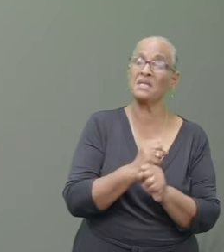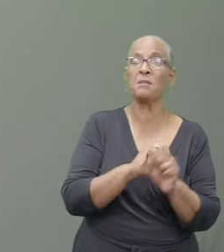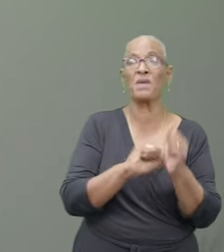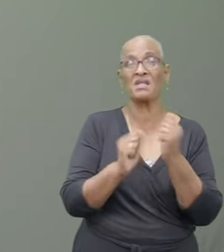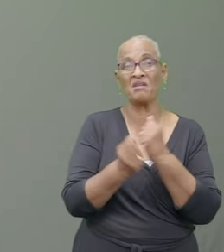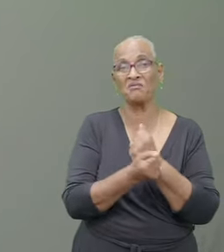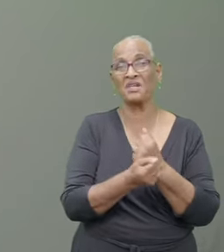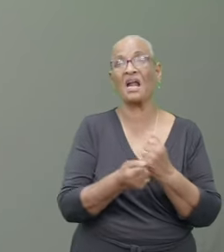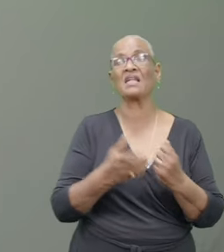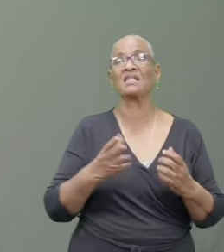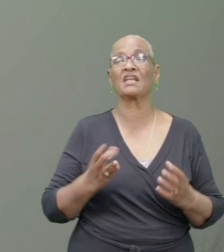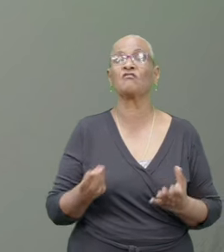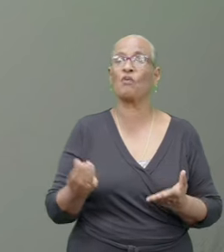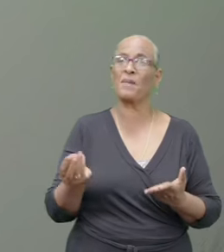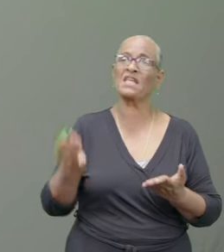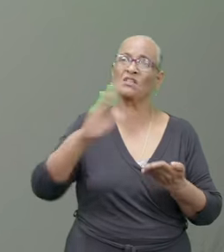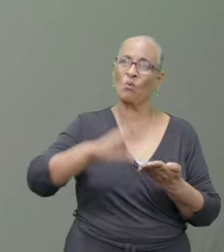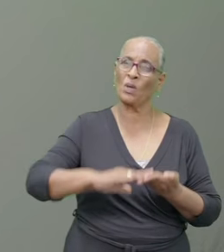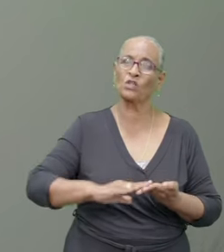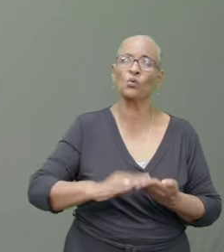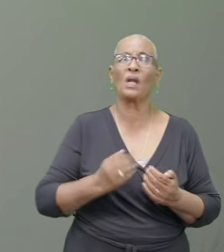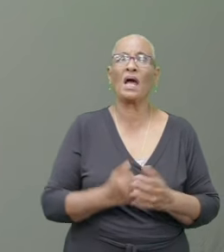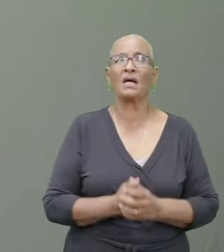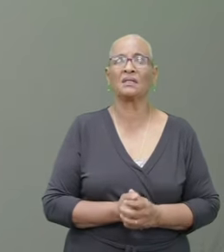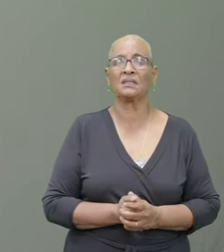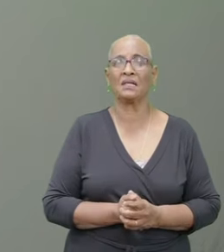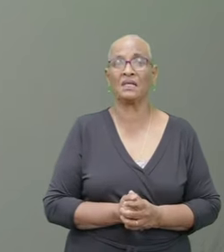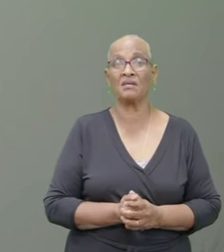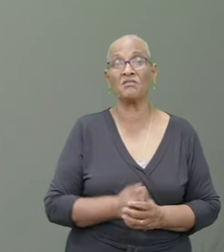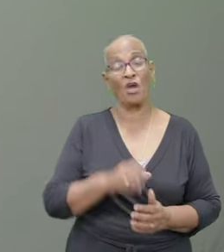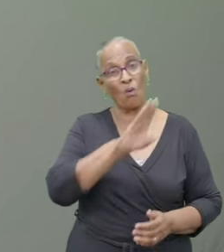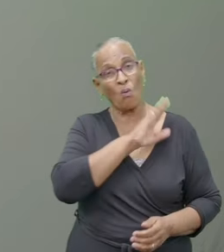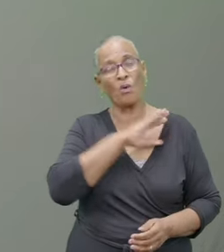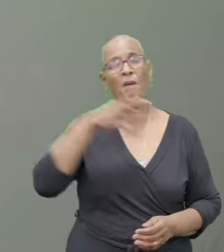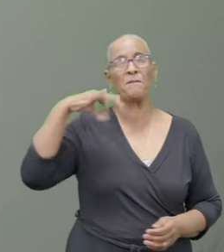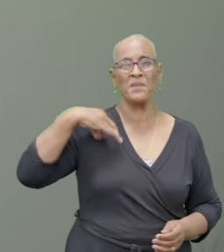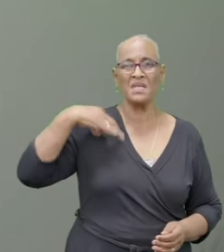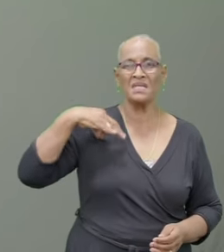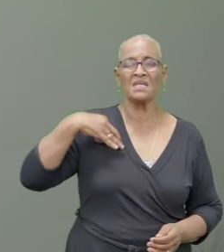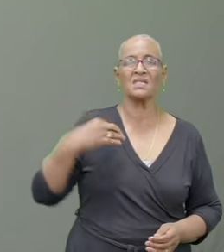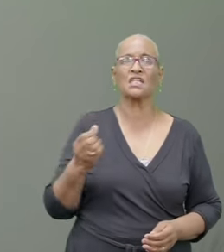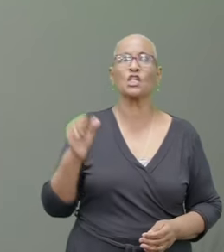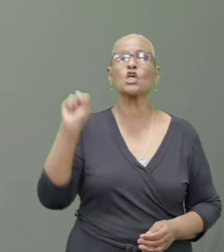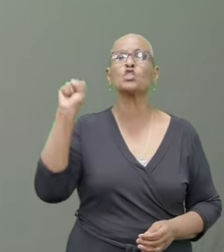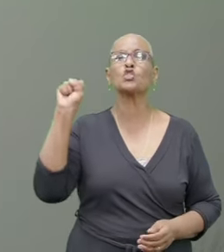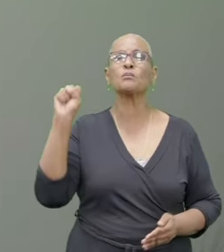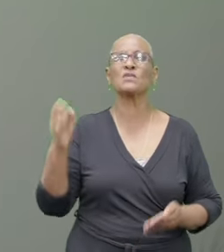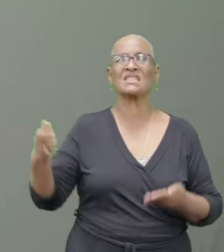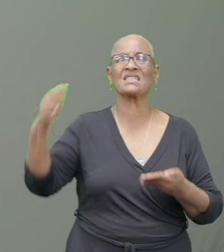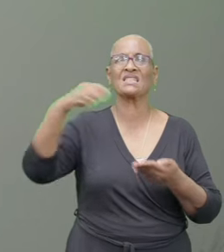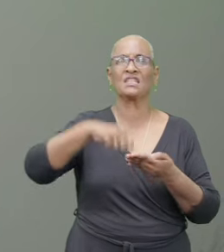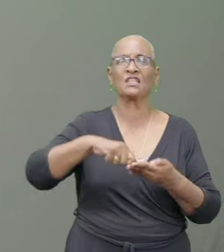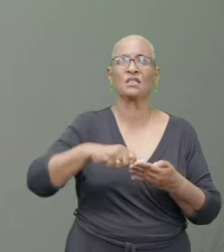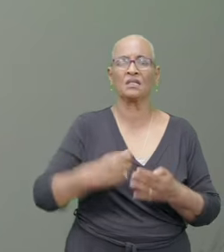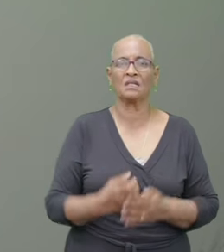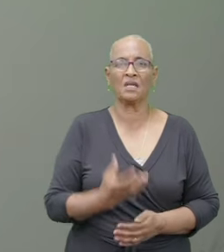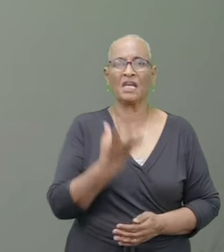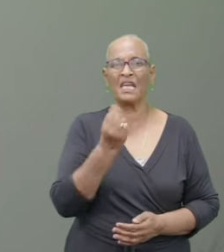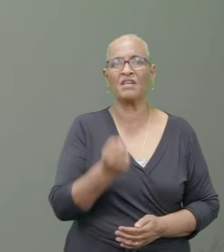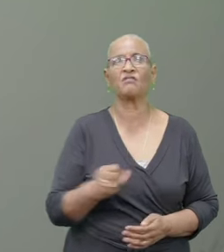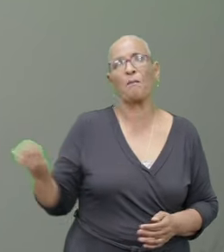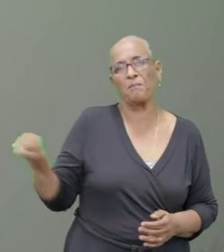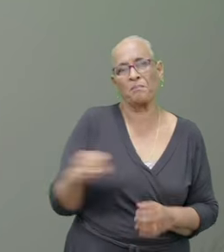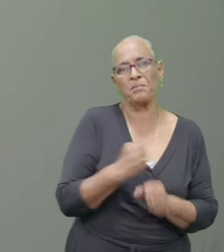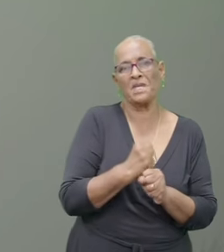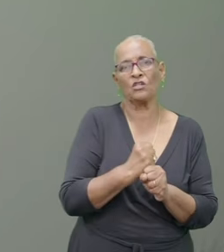eerste aanleg. En later is het ministerie geweest die ook de subsidieontvangende instellingen in de eerste lijn betrokken